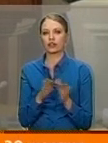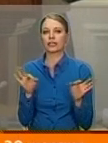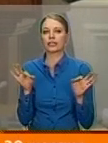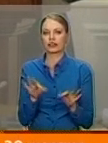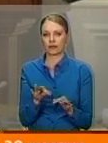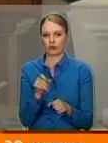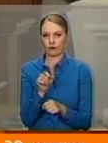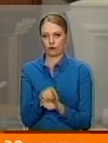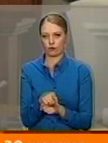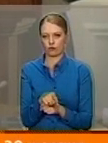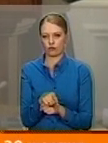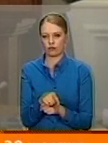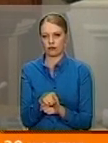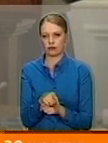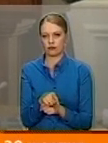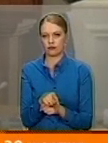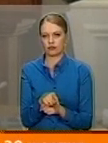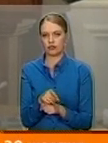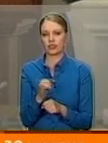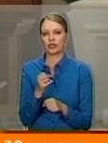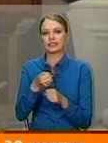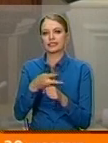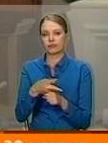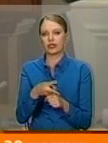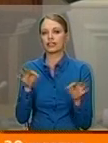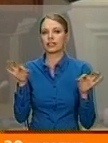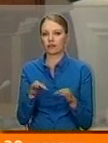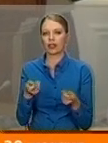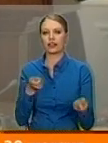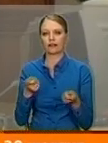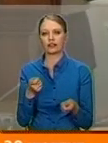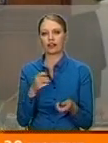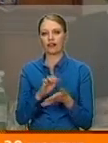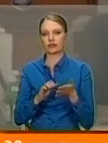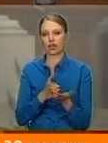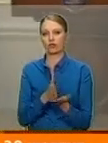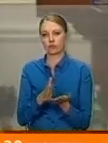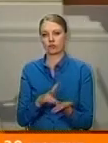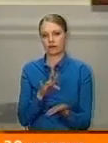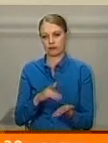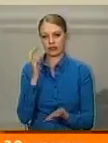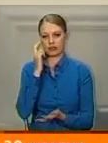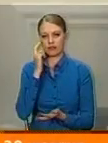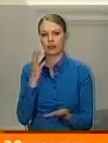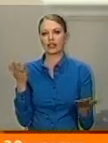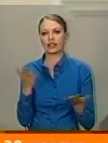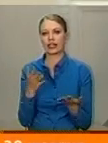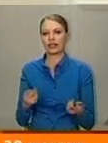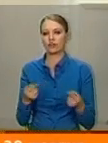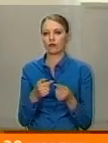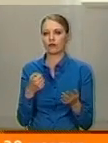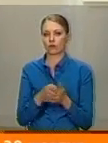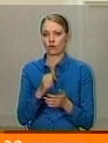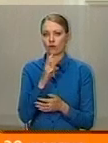терміново доручення і звільнити невідкладно керівника Державної фіскальної служби в місті Києві, який відповідно до